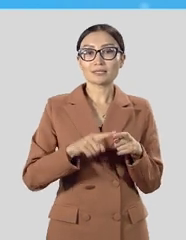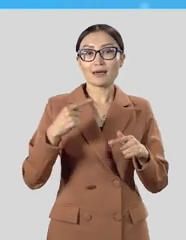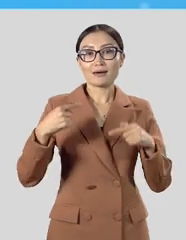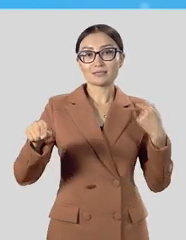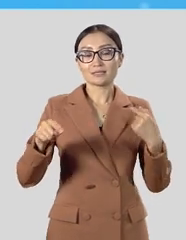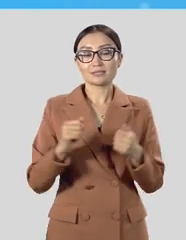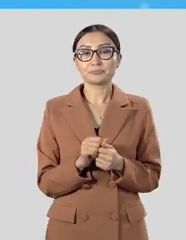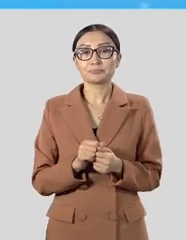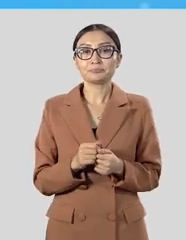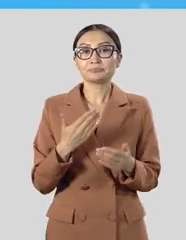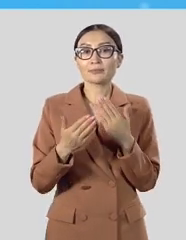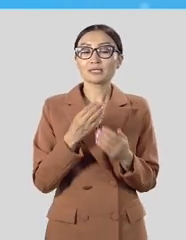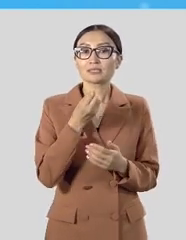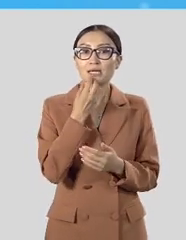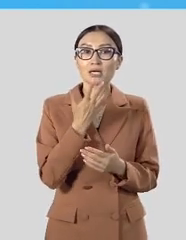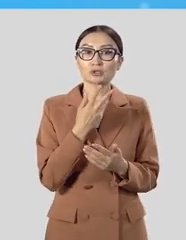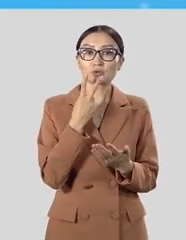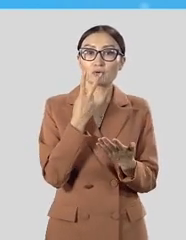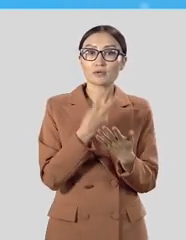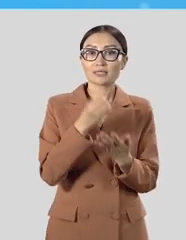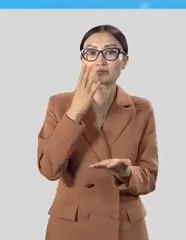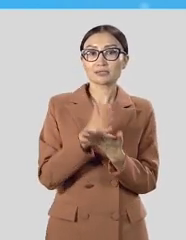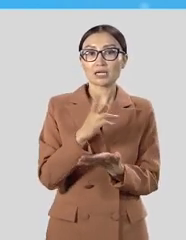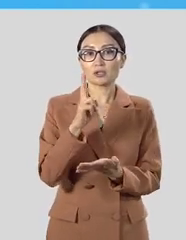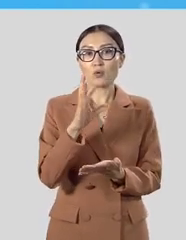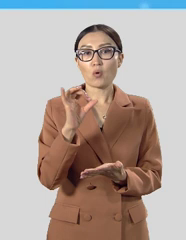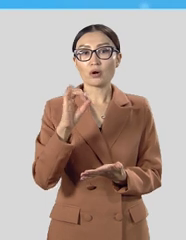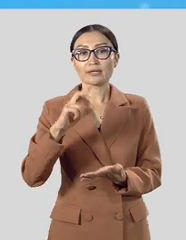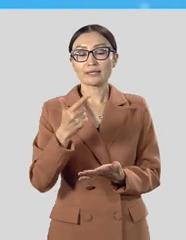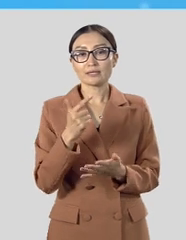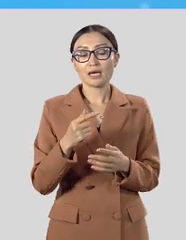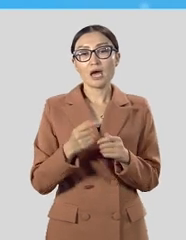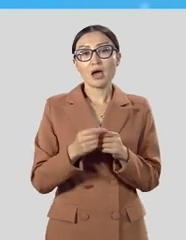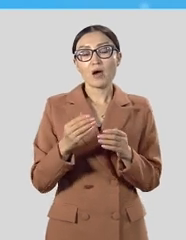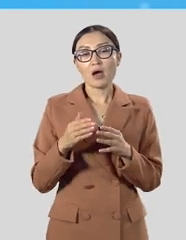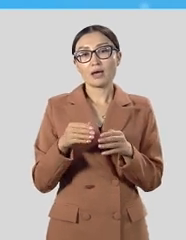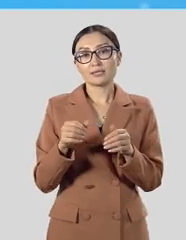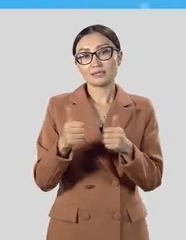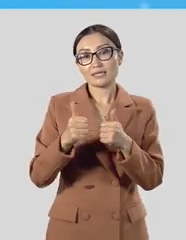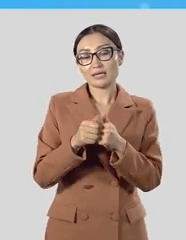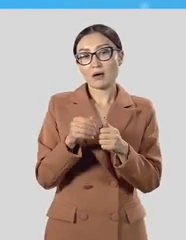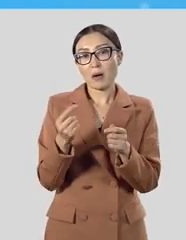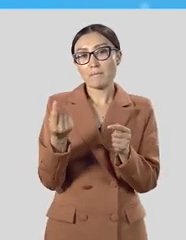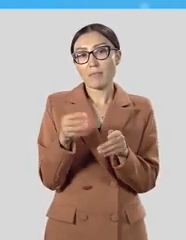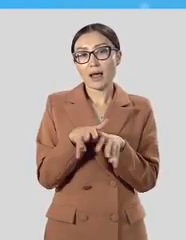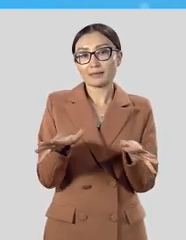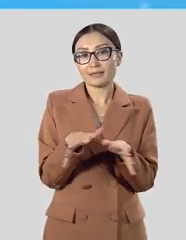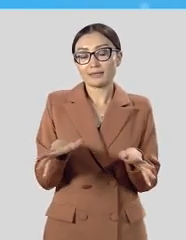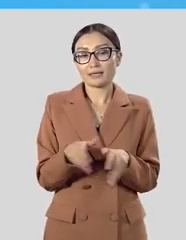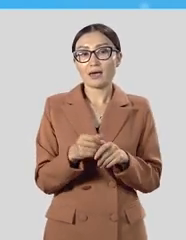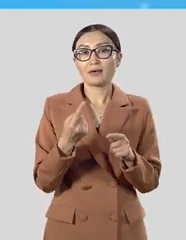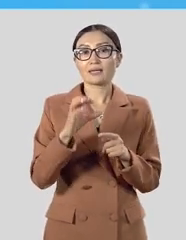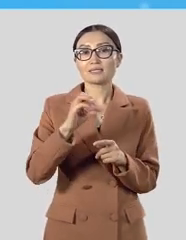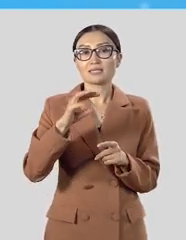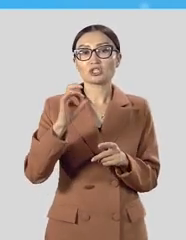различия? Если хорошо выделен центральный корень, а от него отходят более мелкие, это стержневая корневая